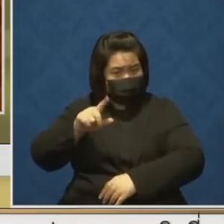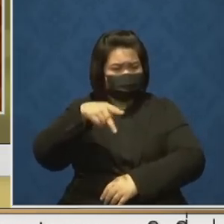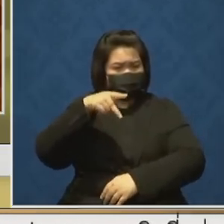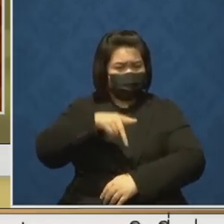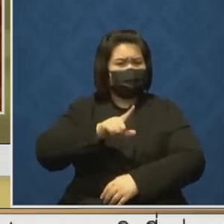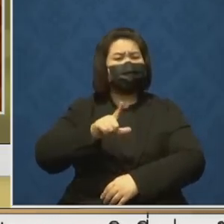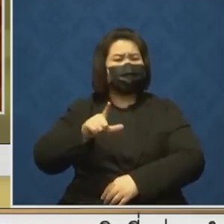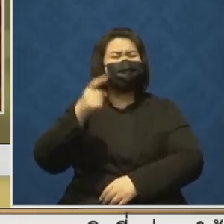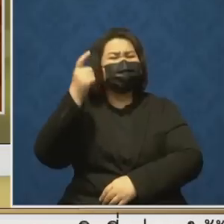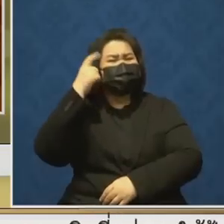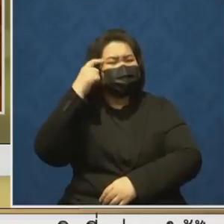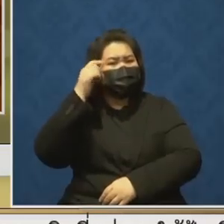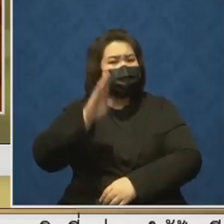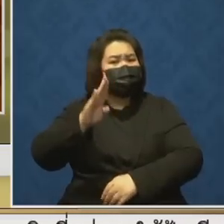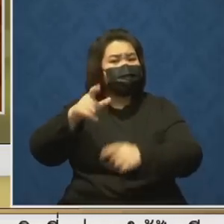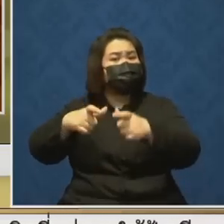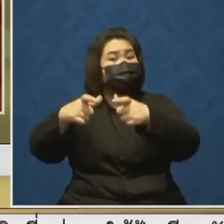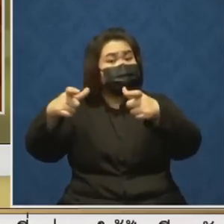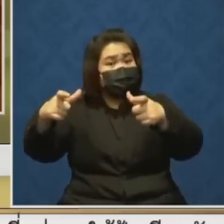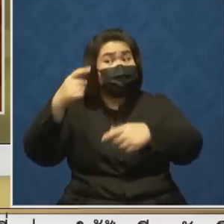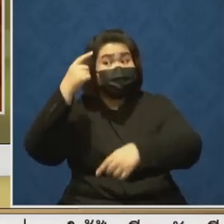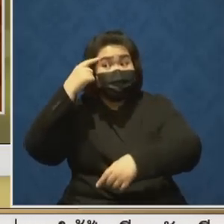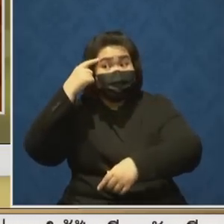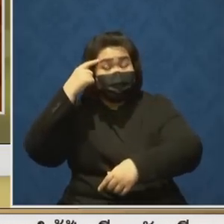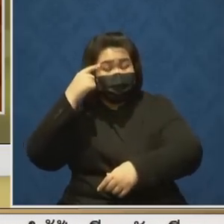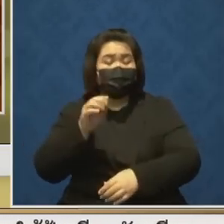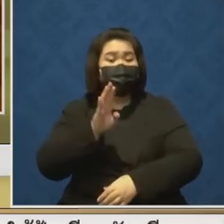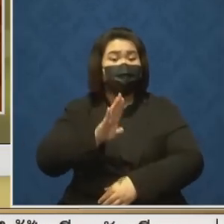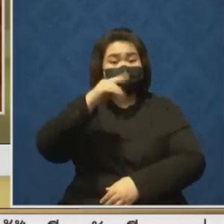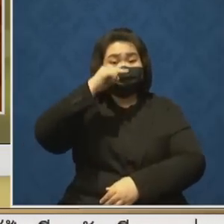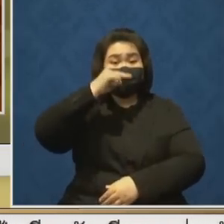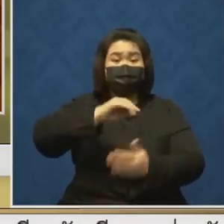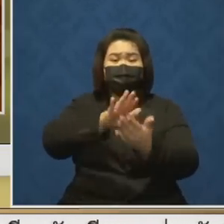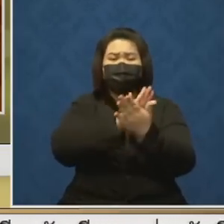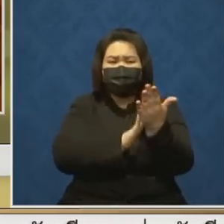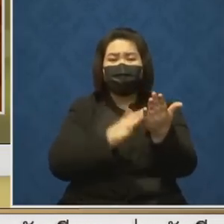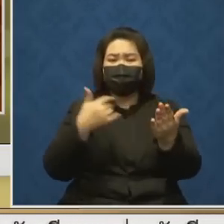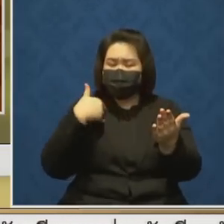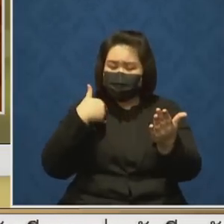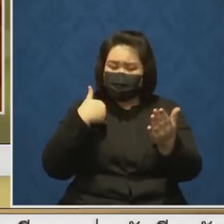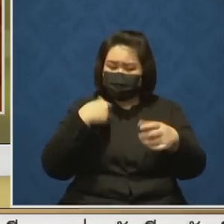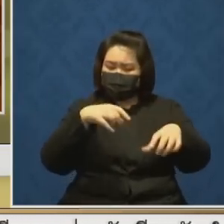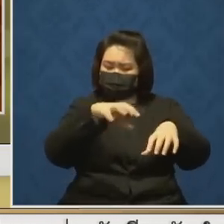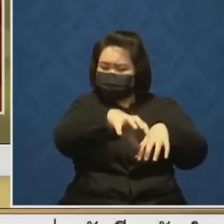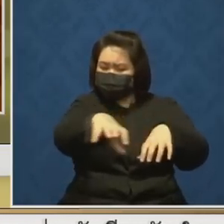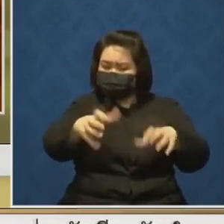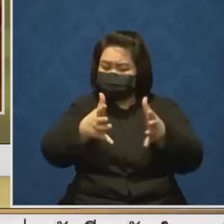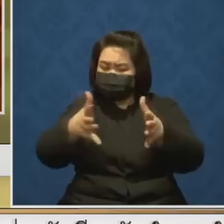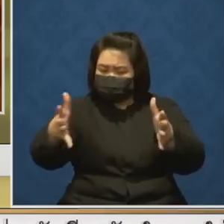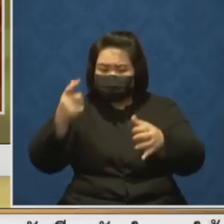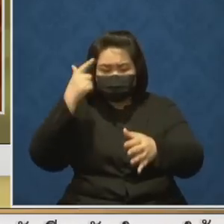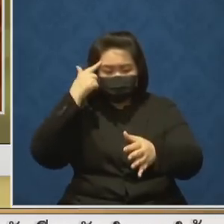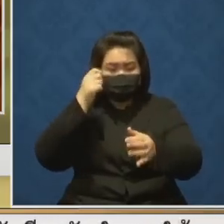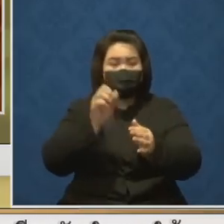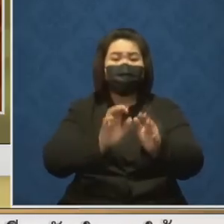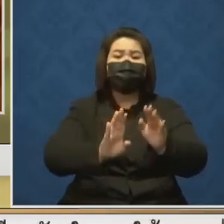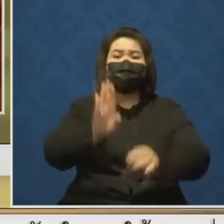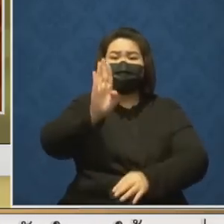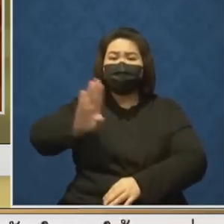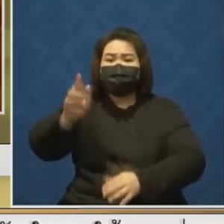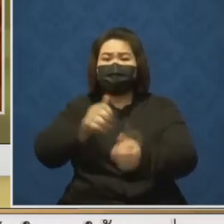ีบริษัมBEาชน ใหญ่ใหญ่บริษัทประเทศไทยมีเยอะแญะน่จะมีการทำประมูแ่งกอüyorum